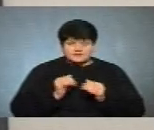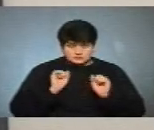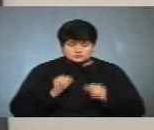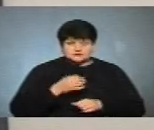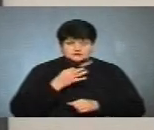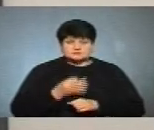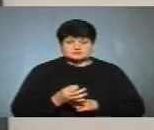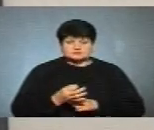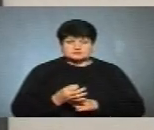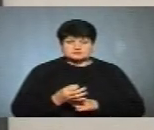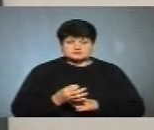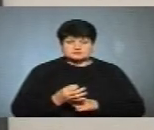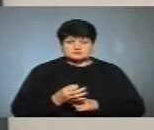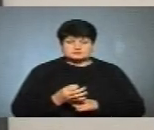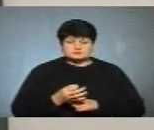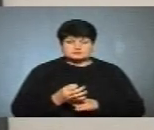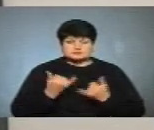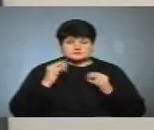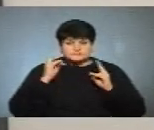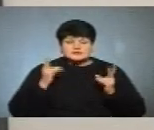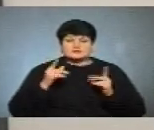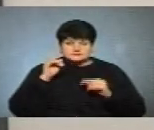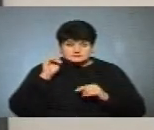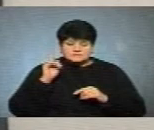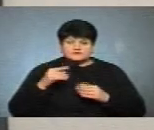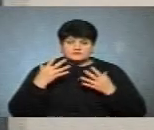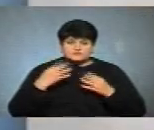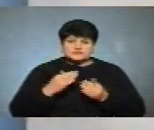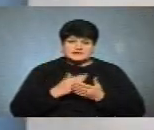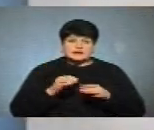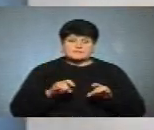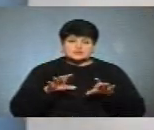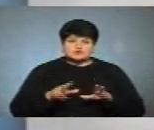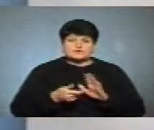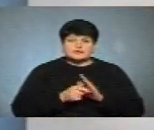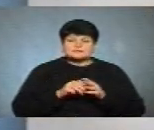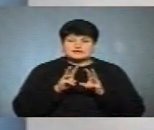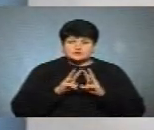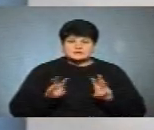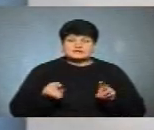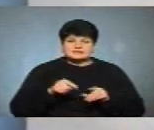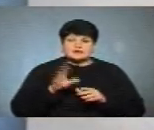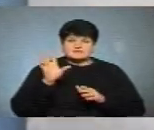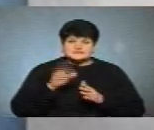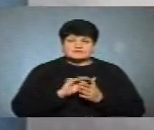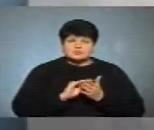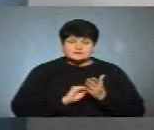їх назвати, чи вони наразі невідомо? Ні, відомі, вони вже є постанова Кабінету міністрів, і там є це все